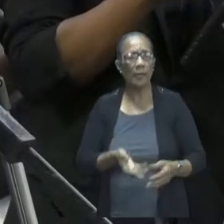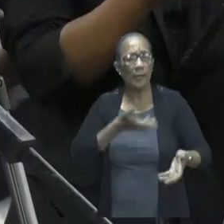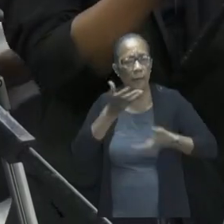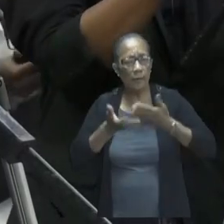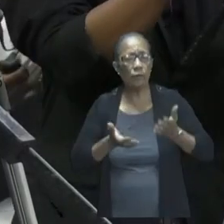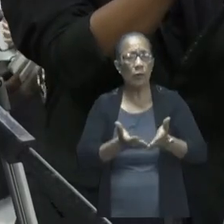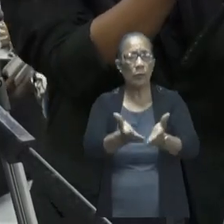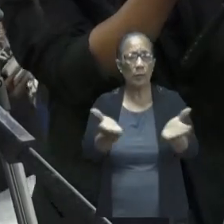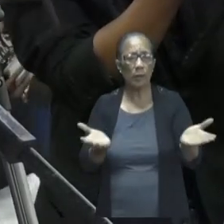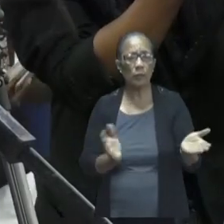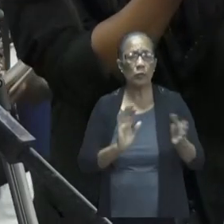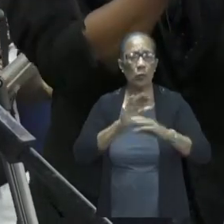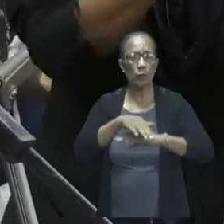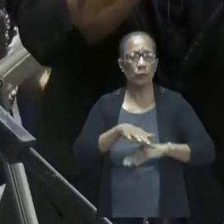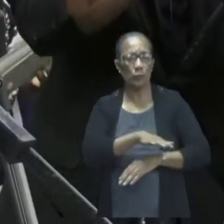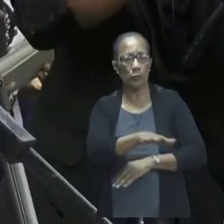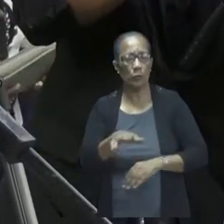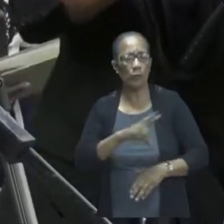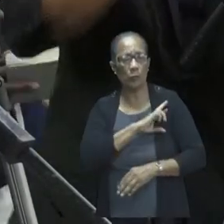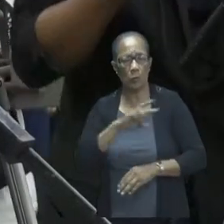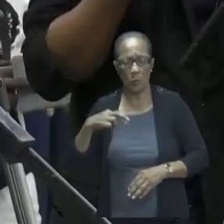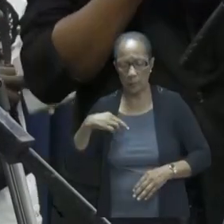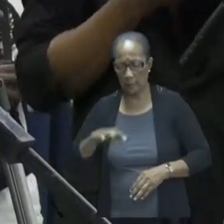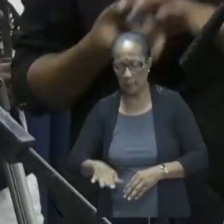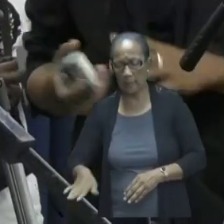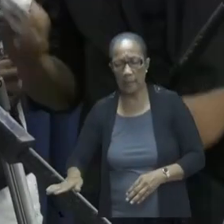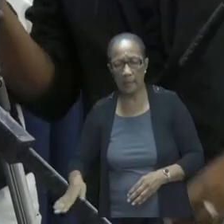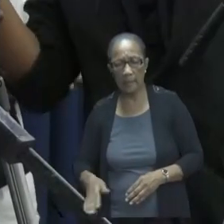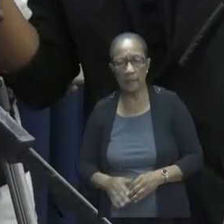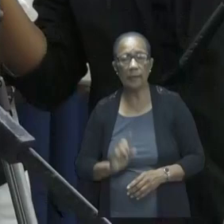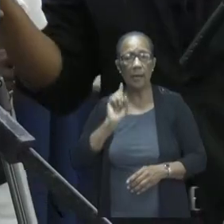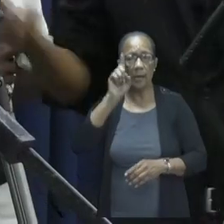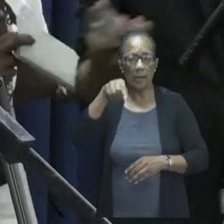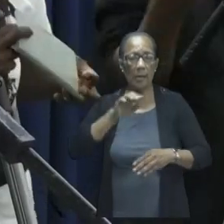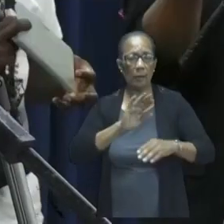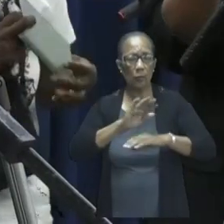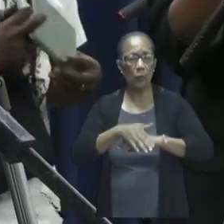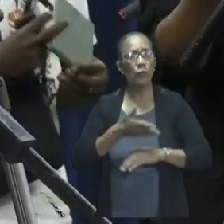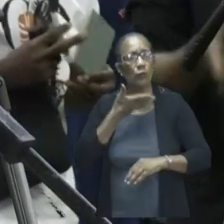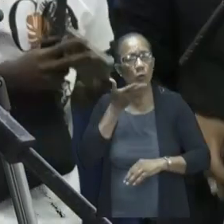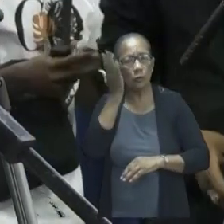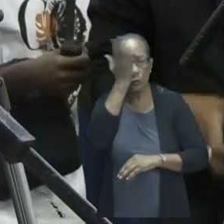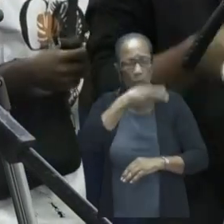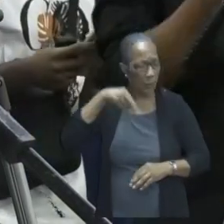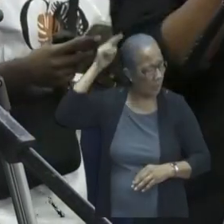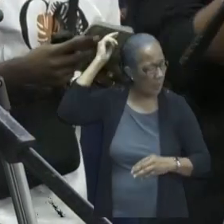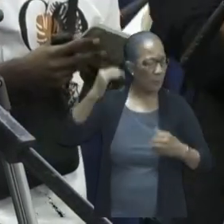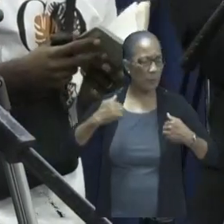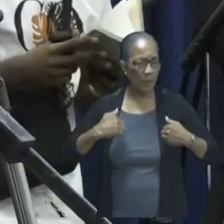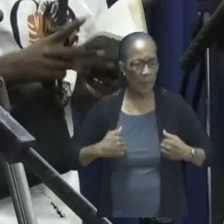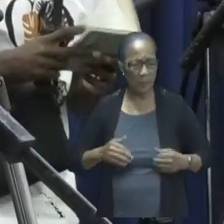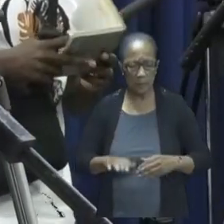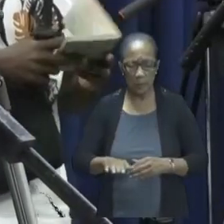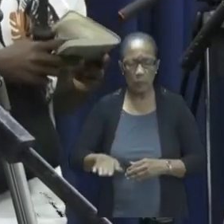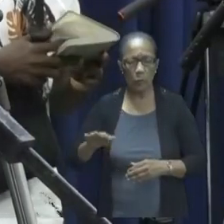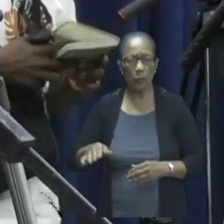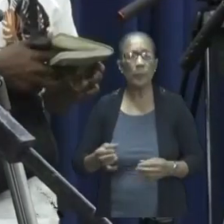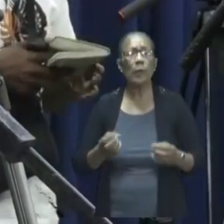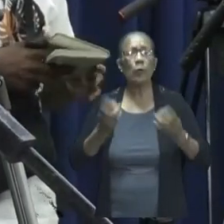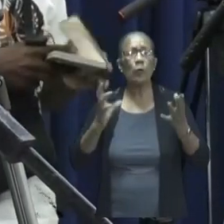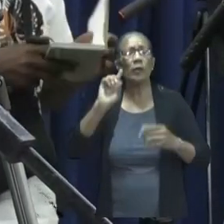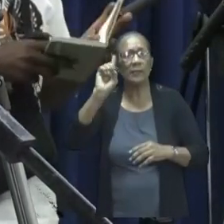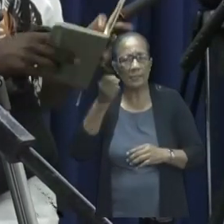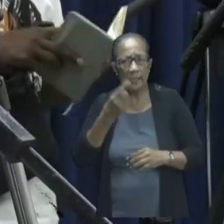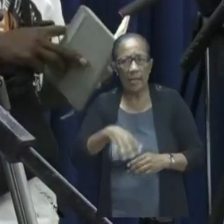betrekking tot onze kinderen want en die heeft te maken met surinamers de jongen surinamers die opkomen hoever wordt dat opgelost